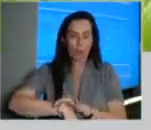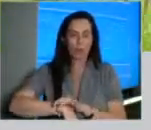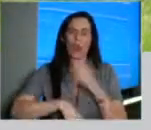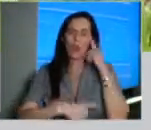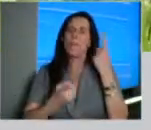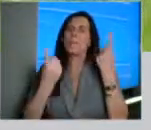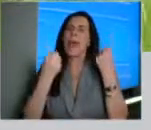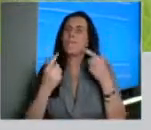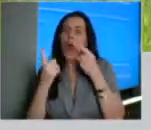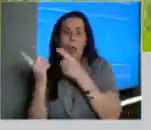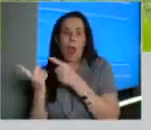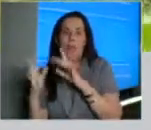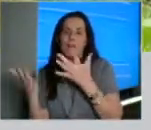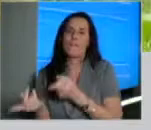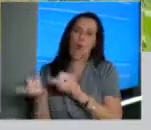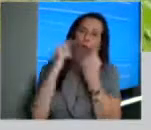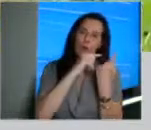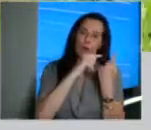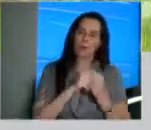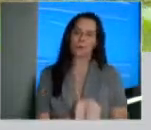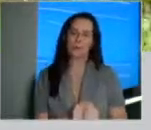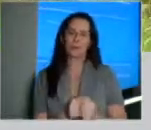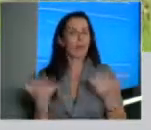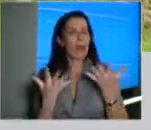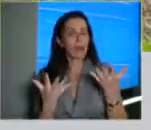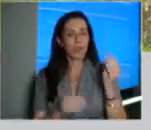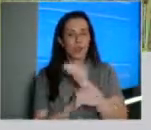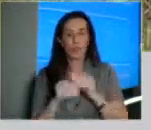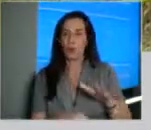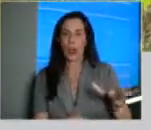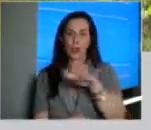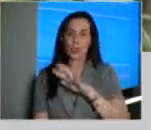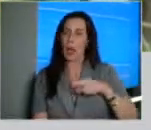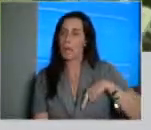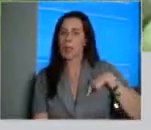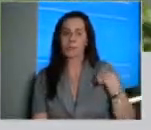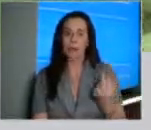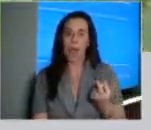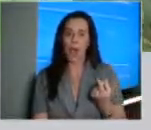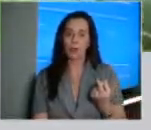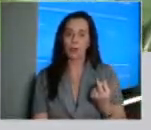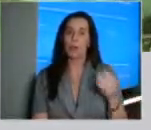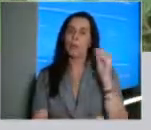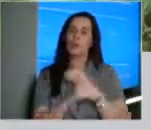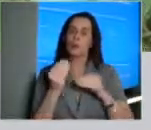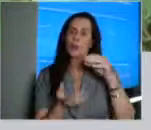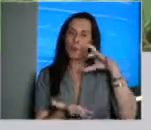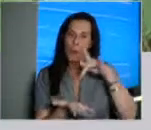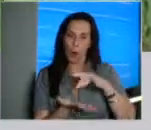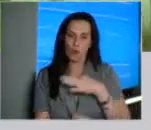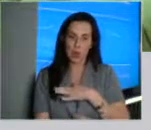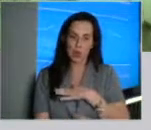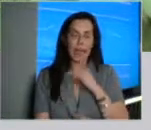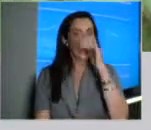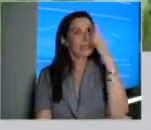מאיפה הן עפות ולאן הן מגיעות. איך הן משתמשות בשטח הזה, כמה זמן הן נעזרות בתחנה שלנו, איזה